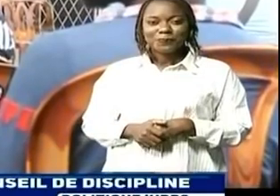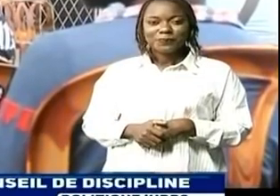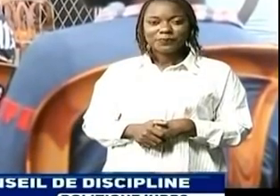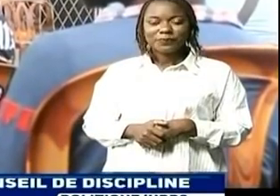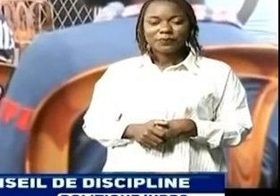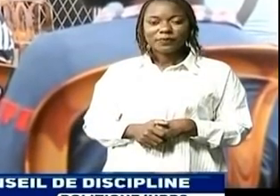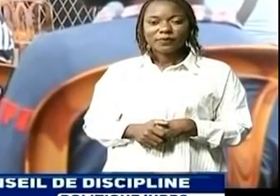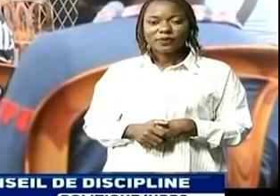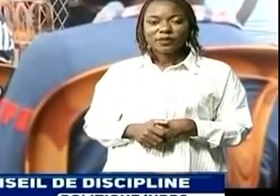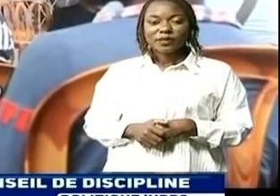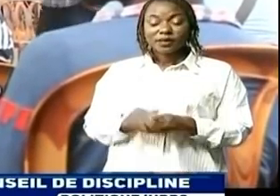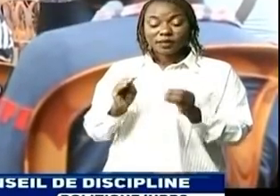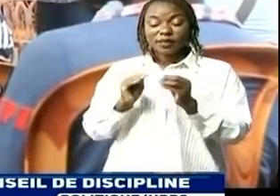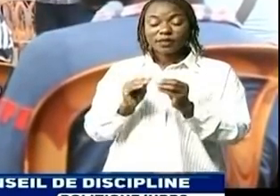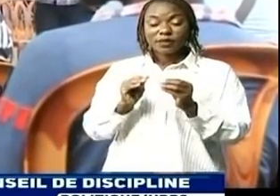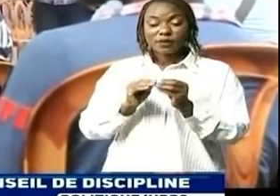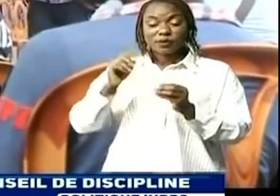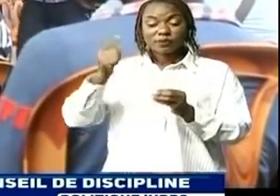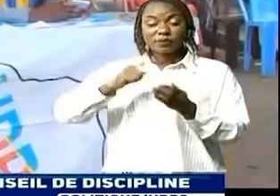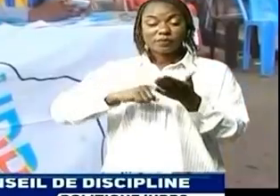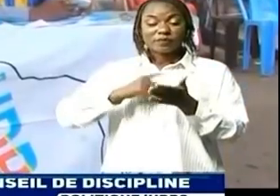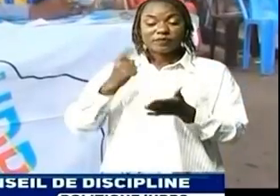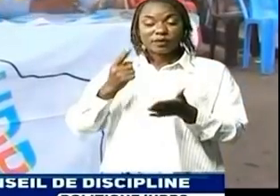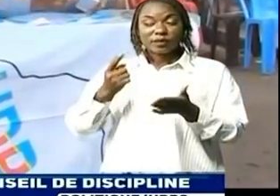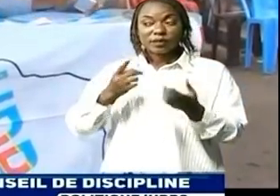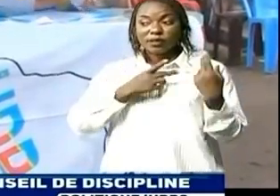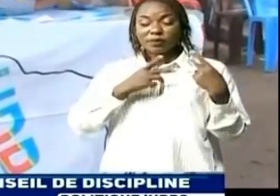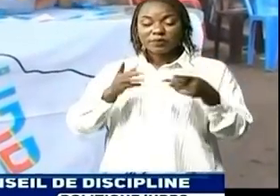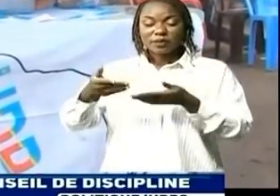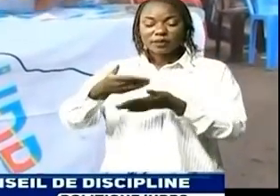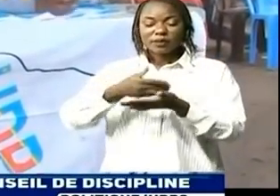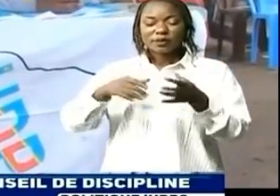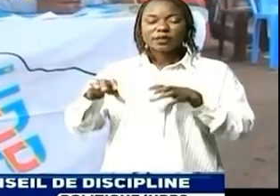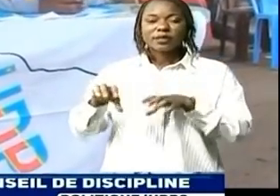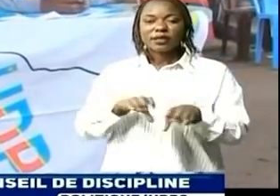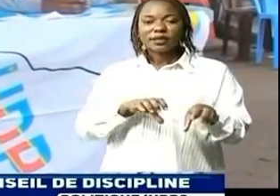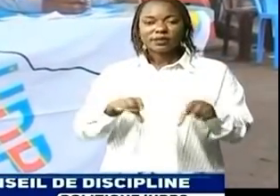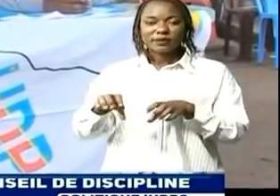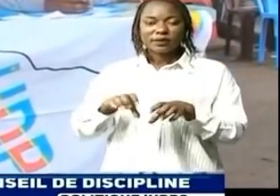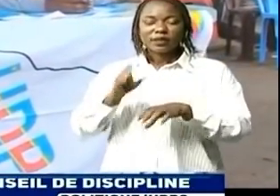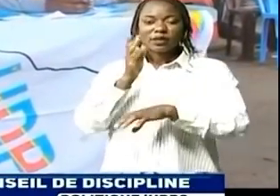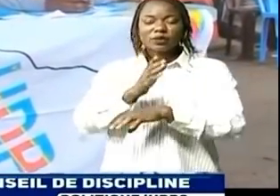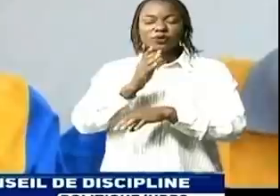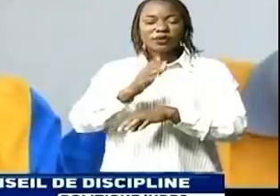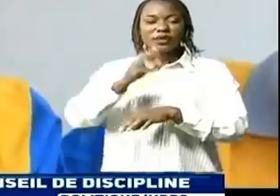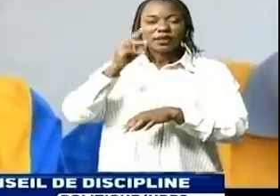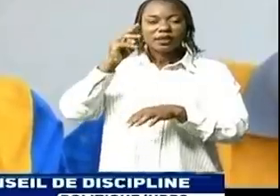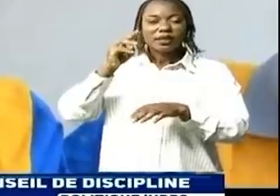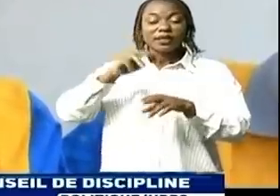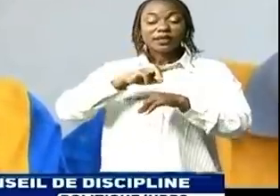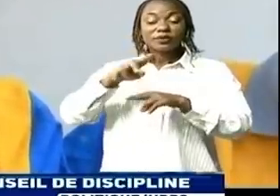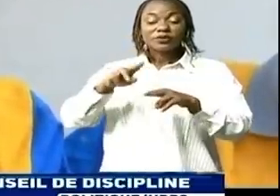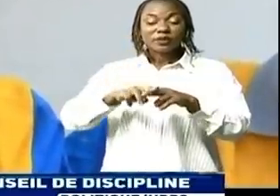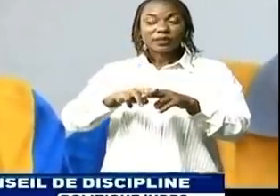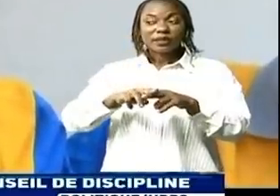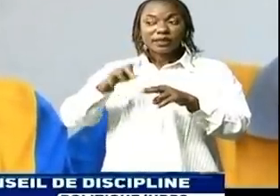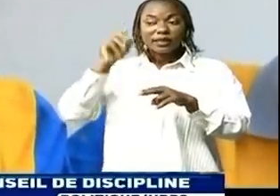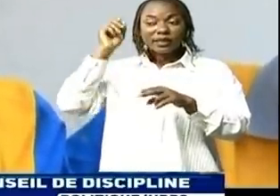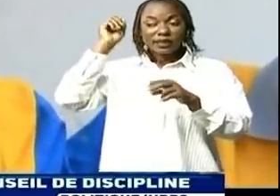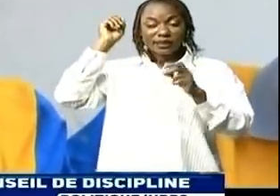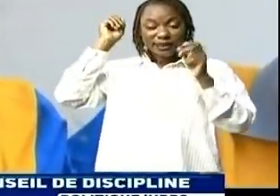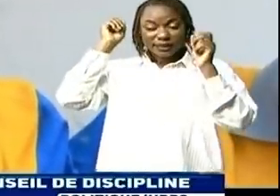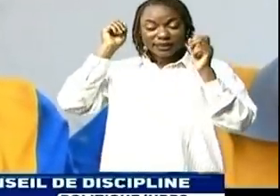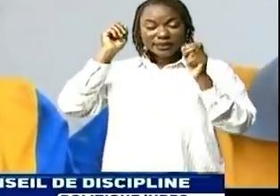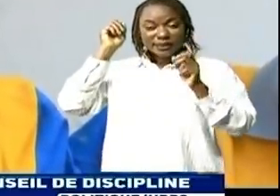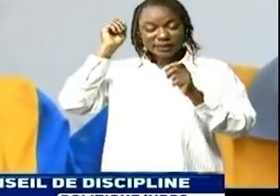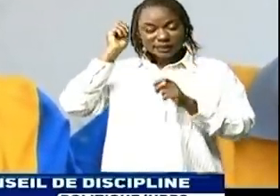Siégeant pour la première fois depuis la reprise de ses activités, le Conseil national de discipline de l'Union pour la